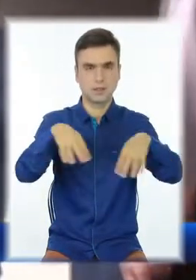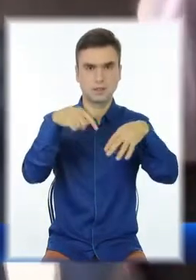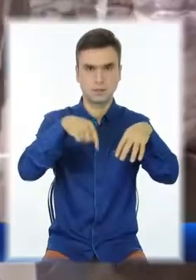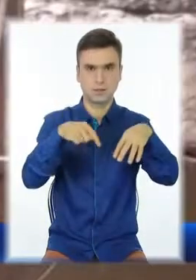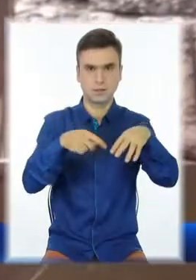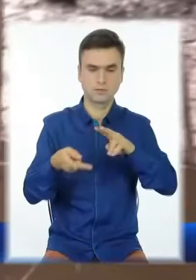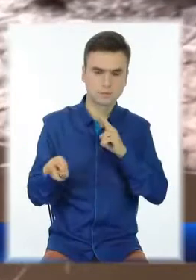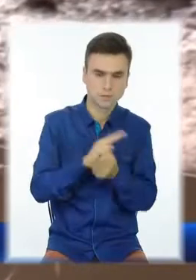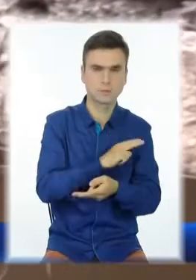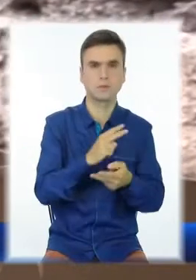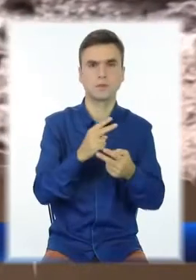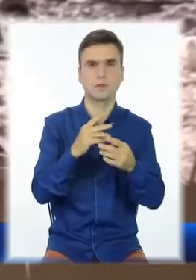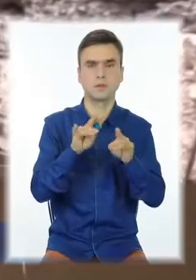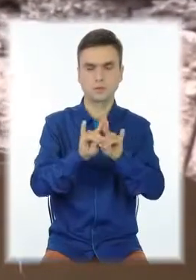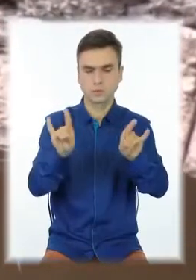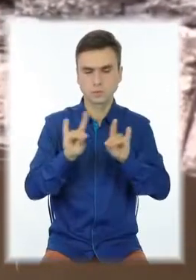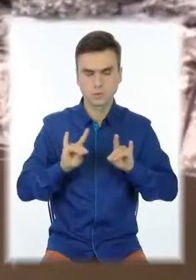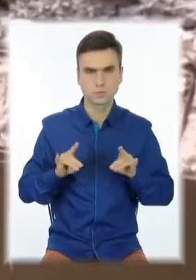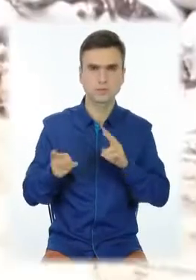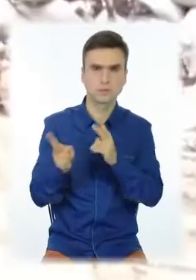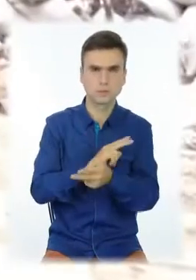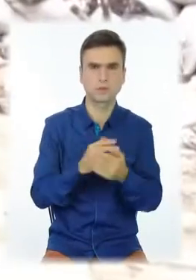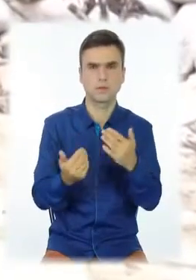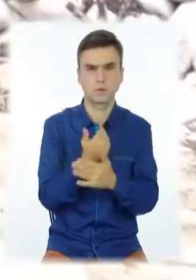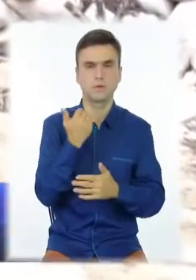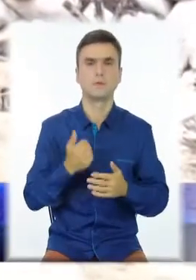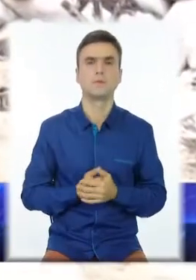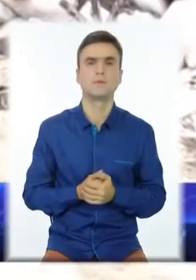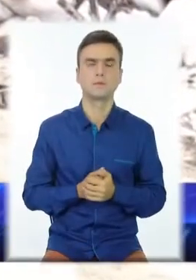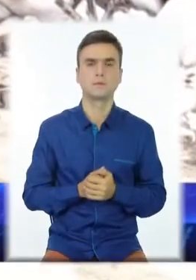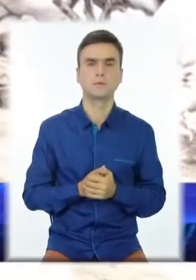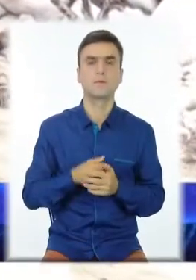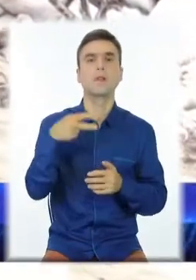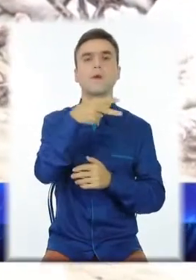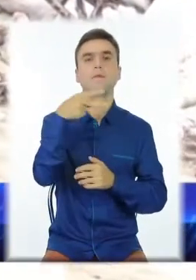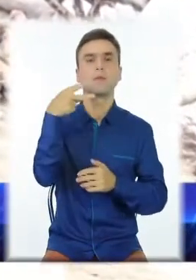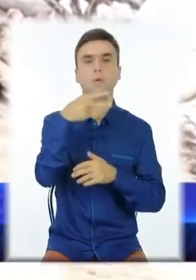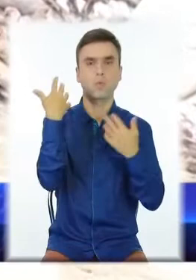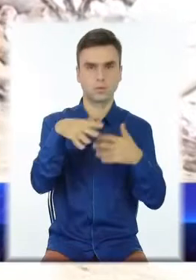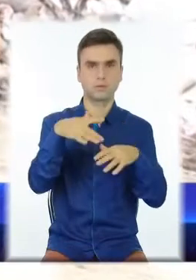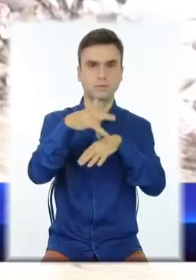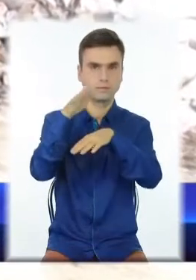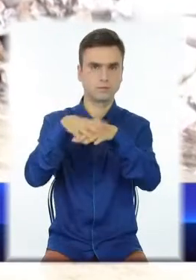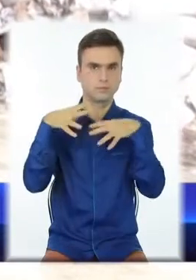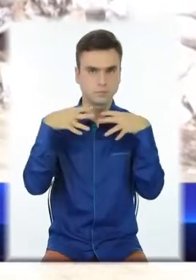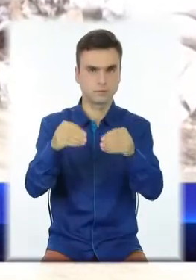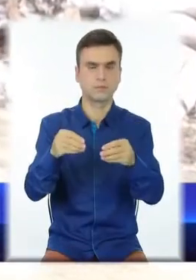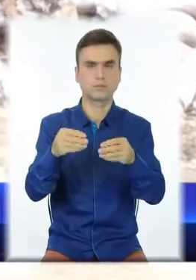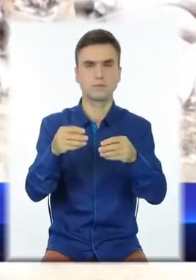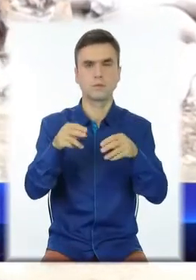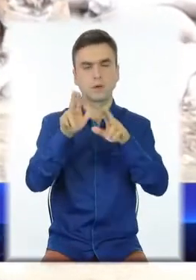колони та малу сцену позаду Палацу культури. Другий етаж у нас вже закінчений, відділка, штукатурка,